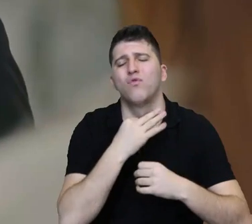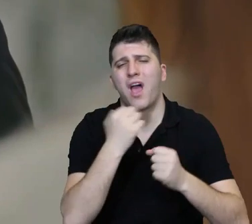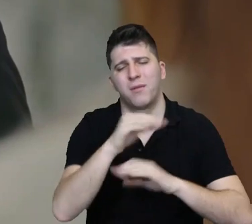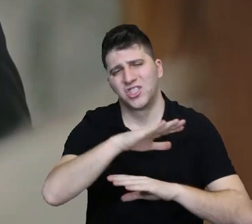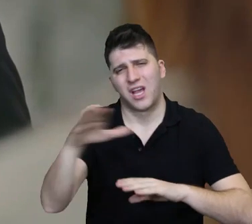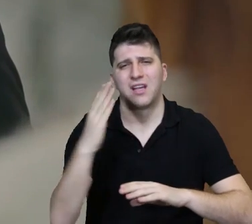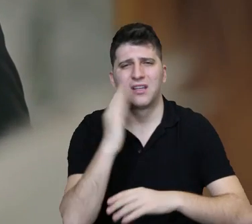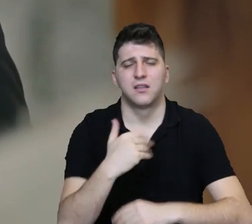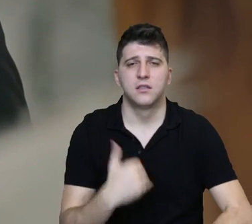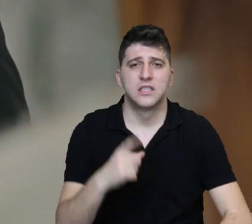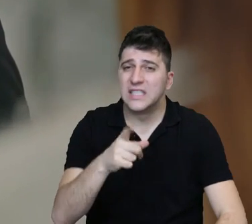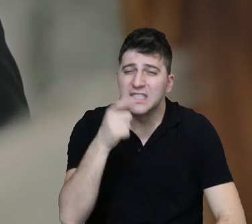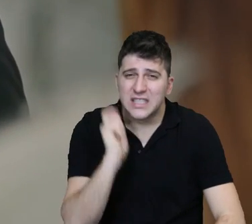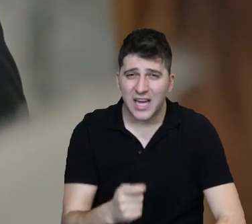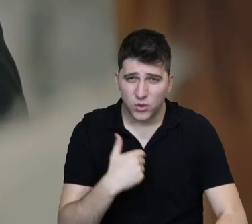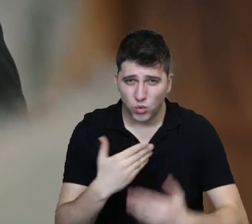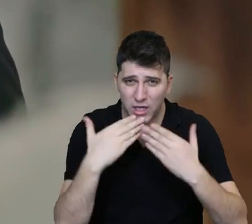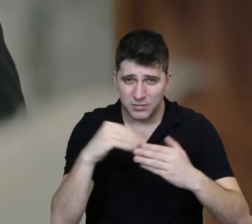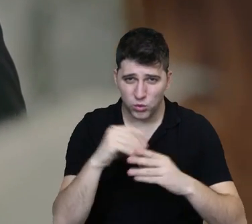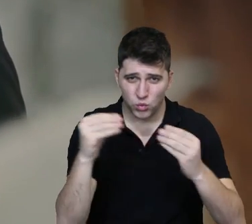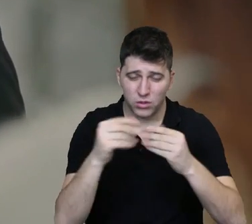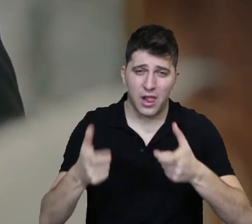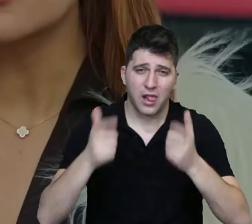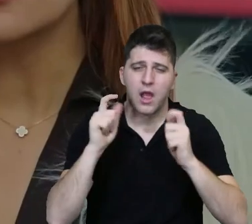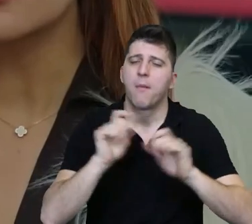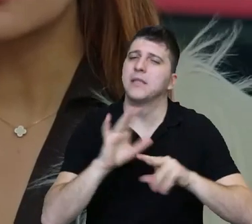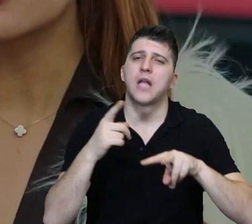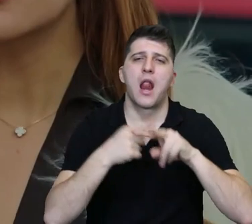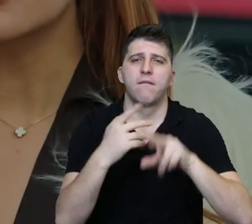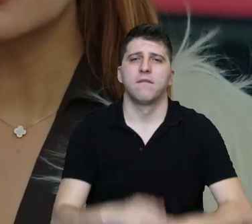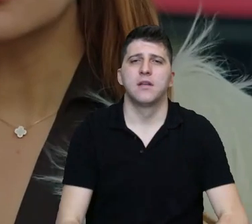arabanızı? Sana gerçekleri söylediğim için beni suçlayamazsın Ali.